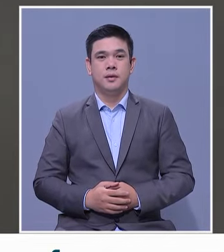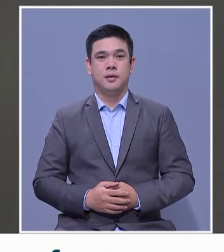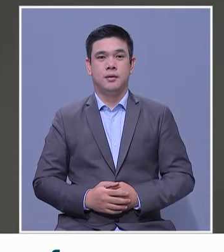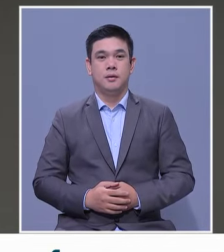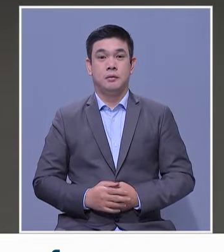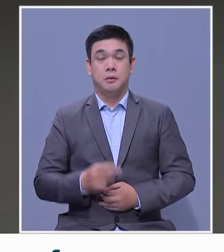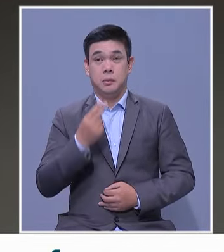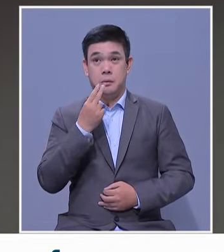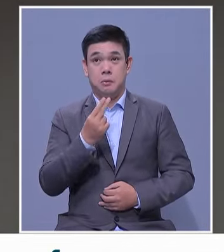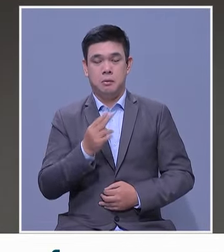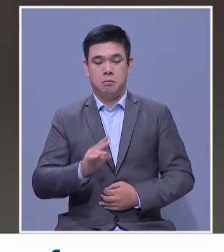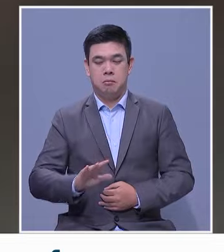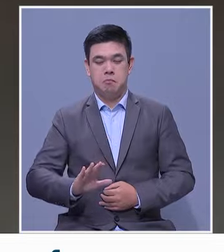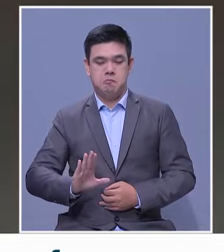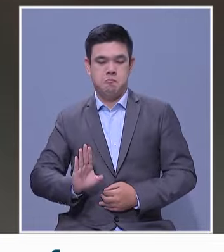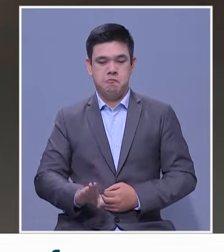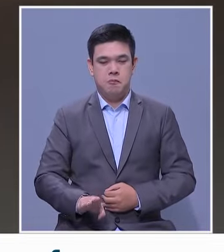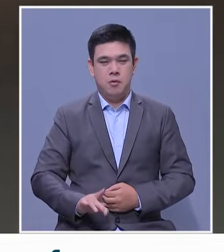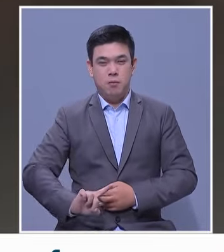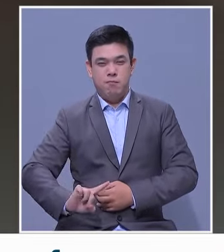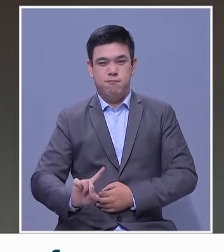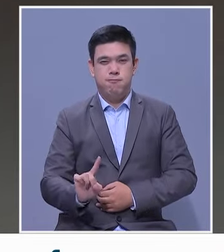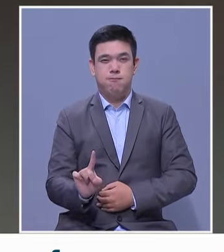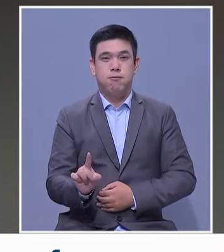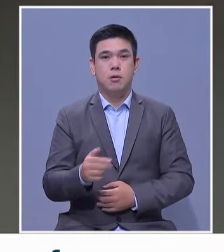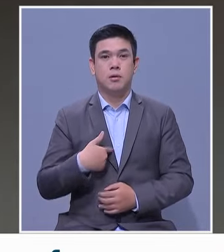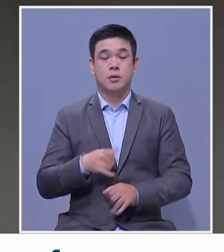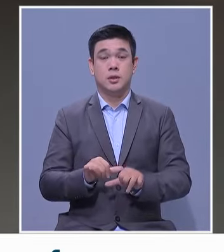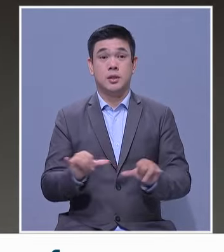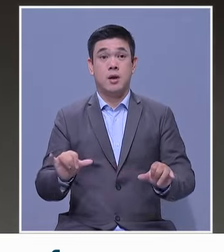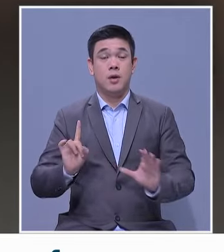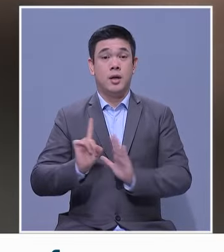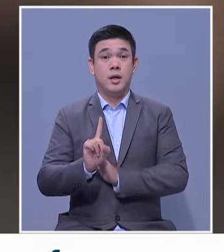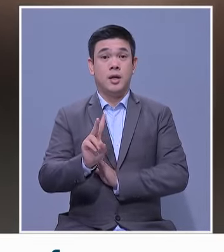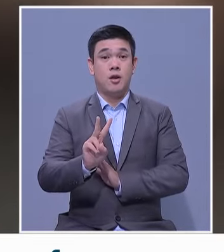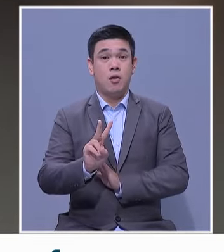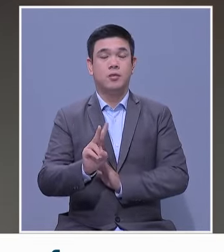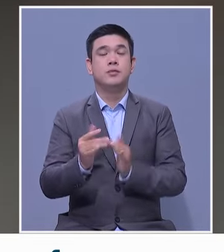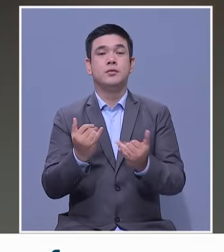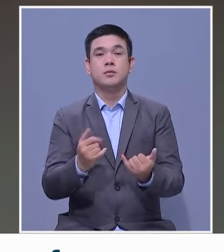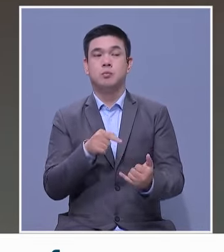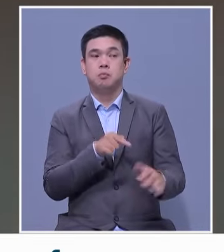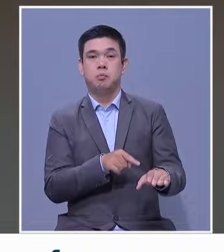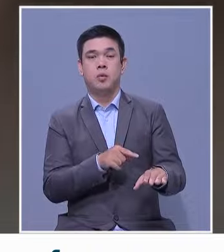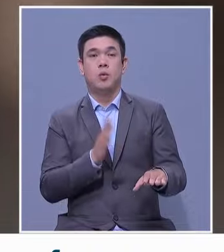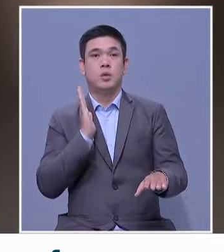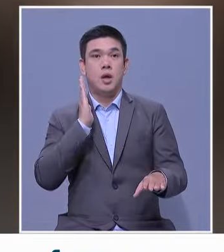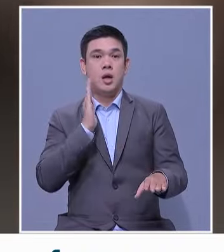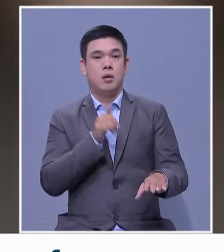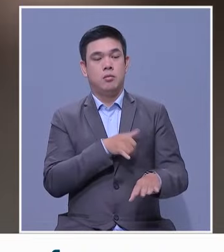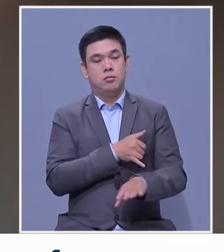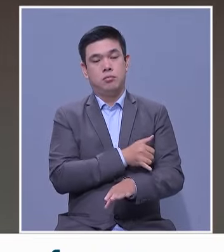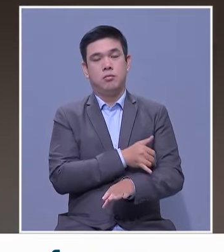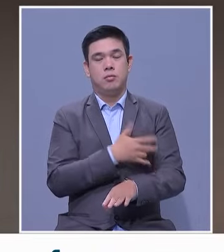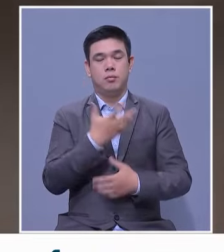้วนี่เห็นไหมเหยียบไปแบบนี้เลยนะครับนี่เป็นคลิปความยาวประมาณ2นาทีบันทึกภาพเหตุการณ์ที่ชายคนหนึ่งเดินออกมาจากโต๊ะสนุ